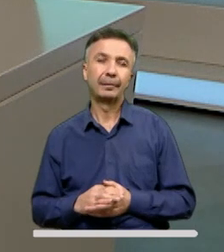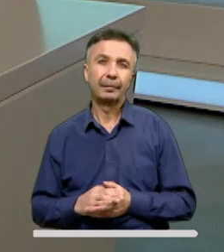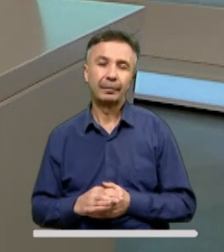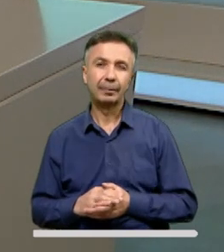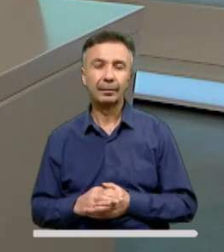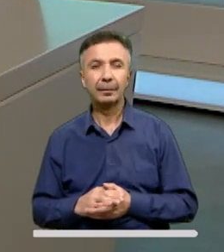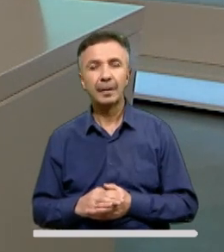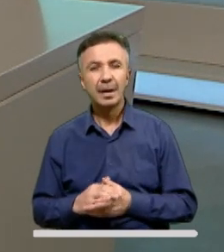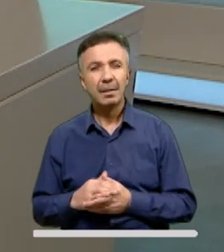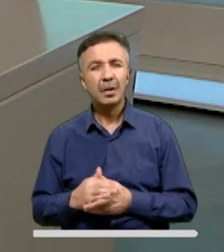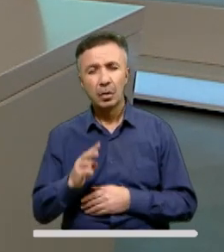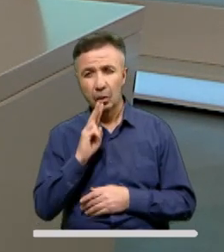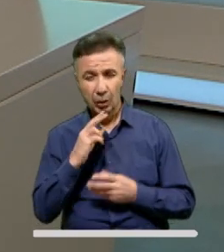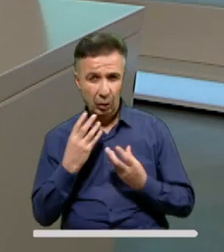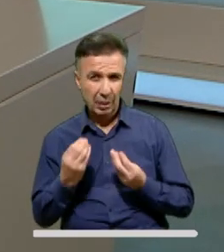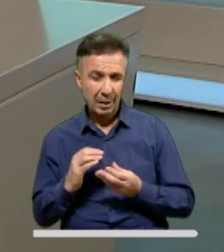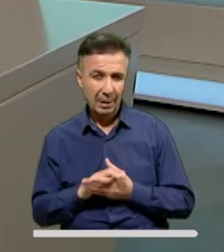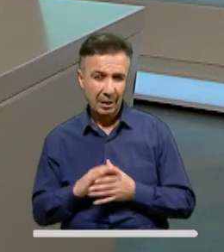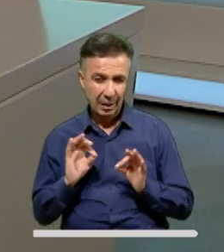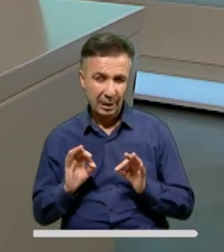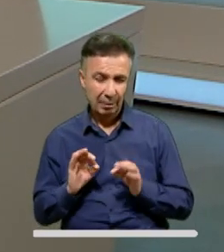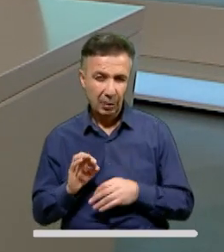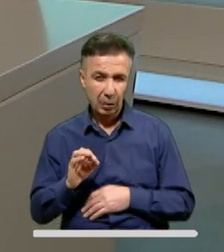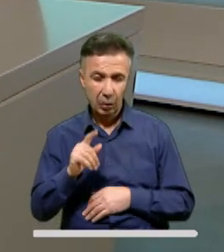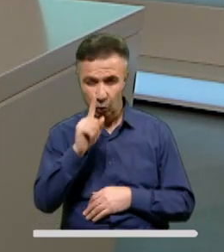Hasılı şimdi netice itibariyle şimdi